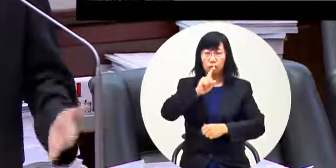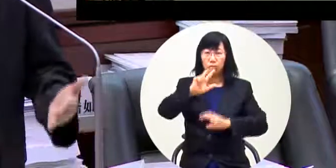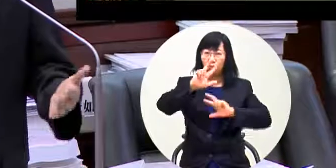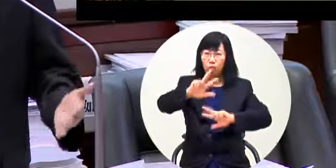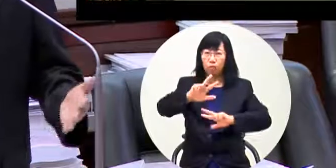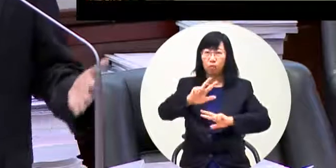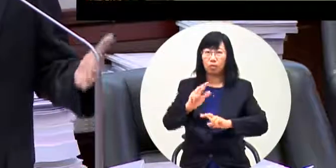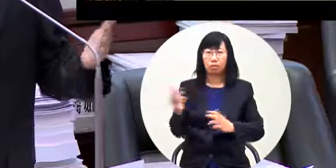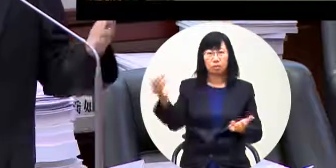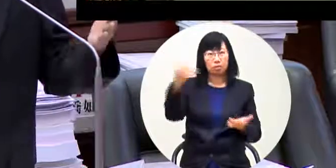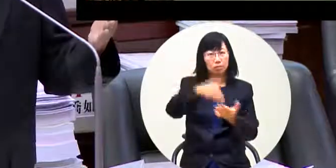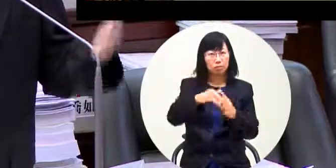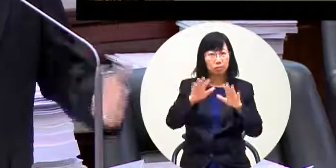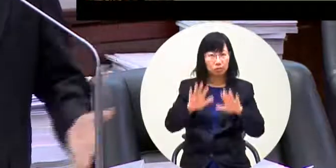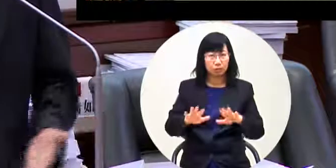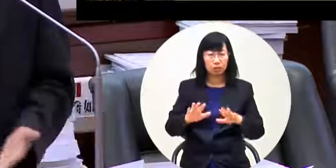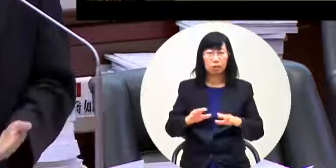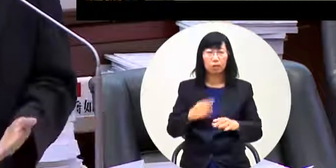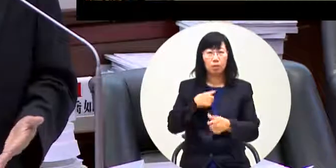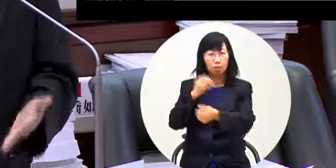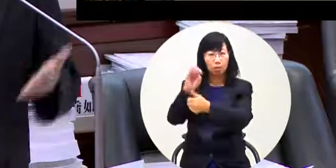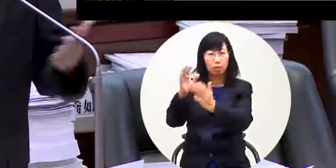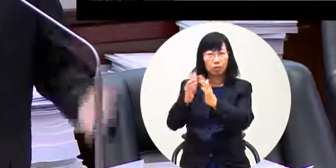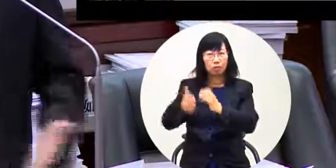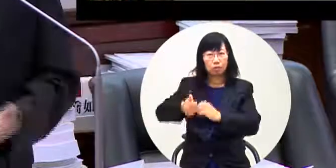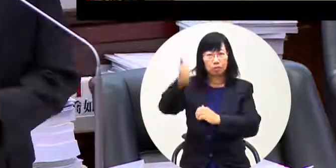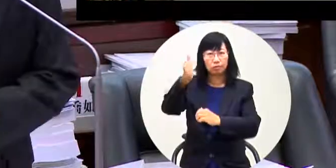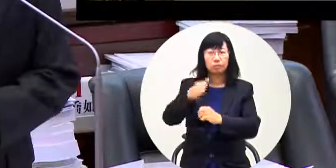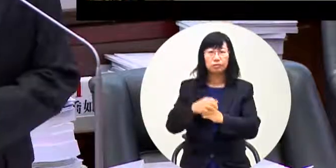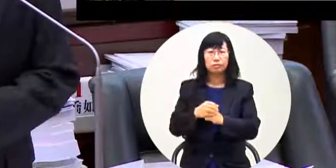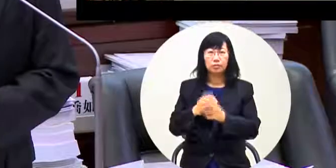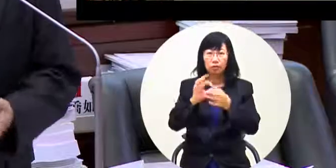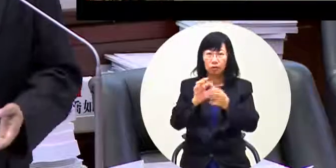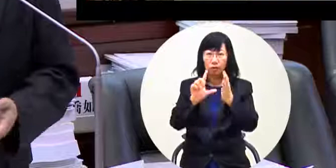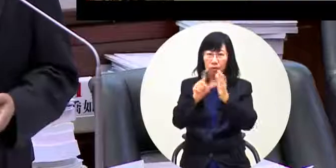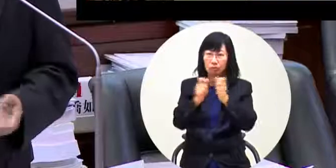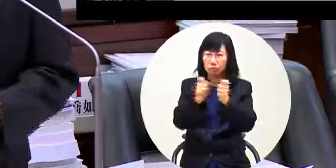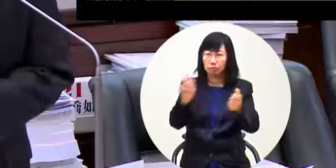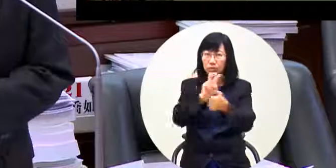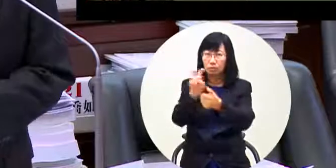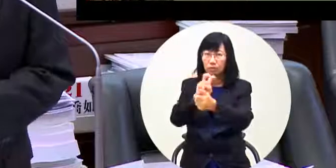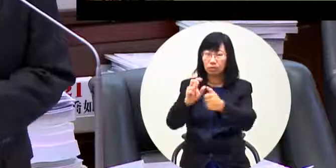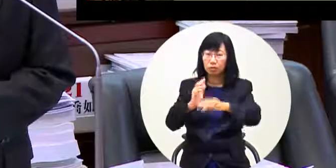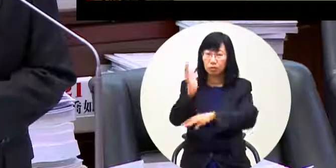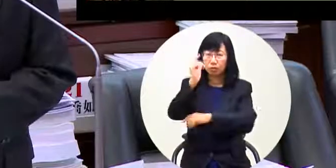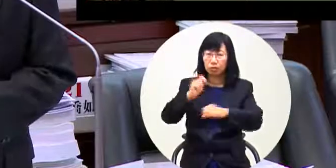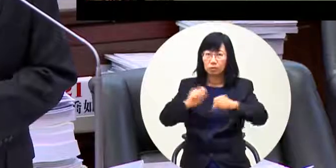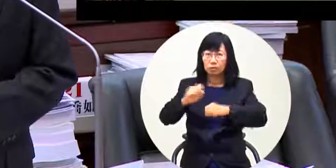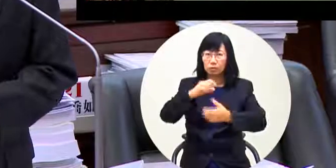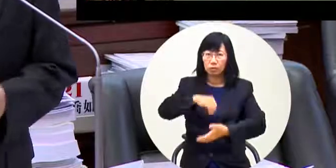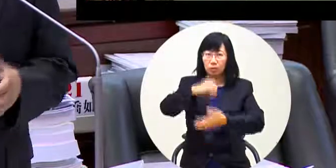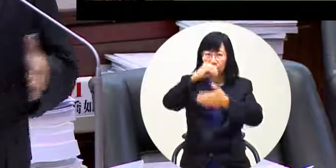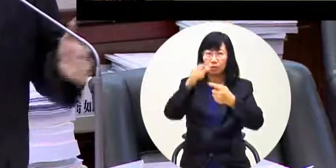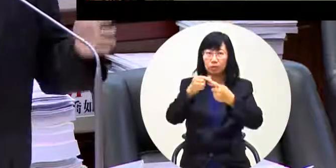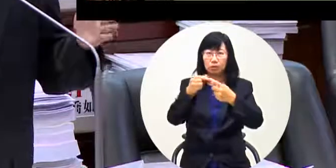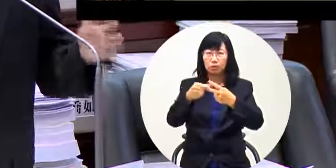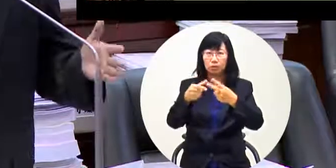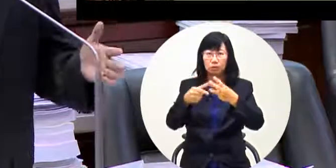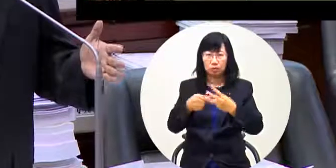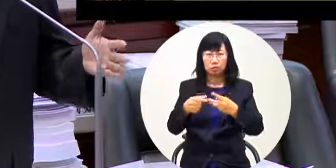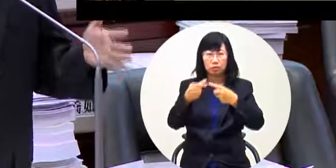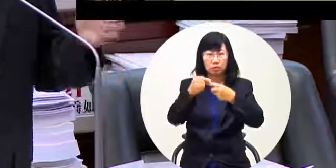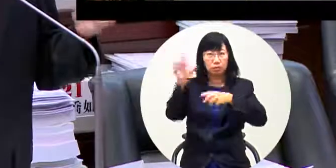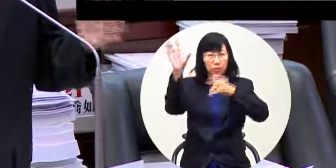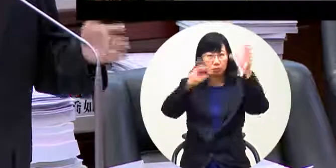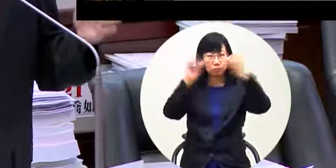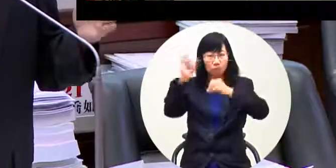报告，所有的长照政策里面我提出了三点。第一个，资讯的系统，所有的资